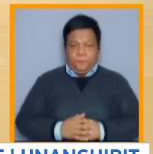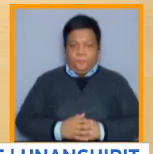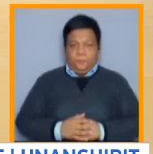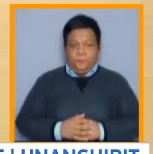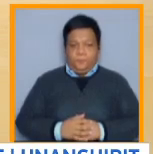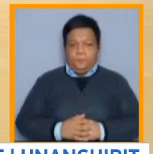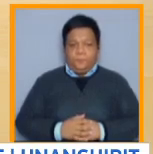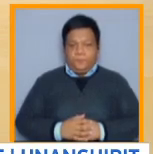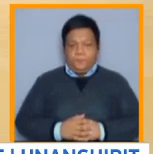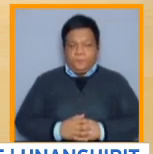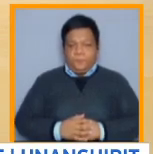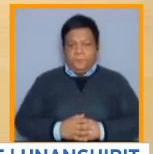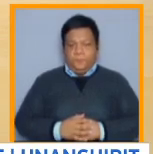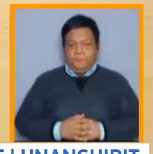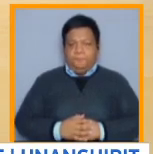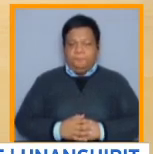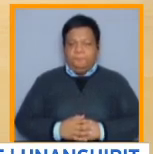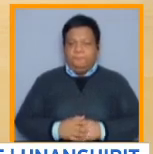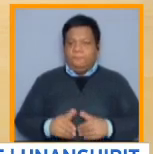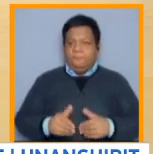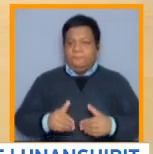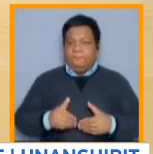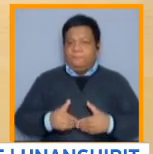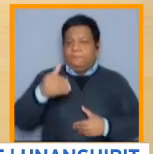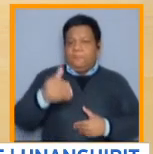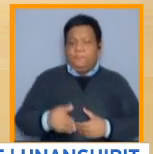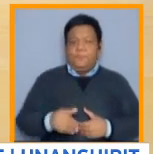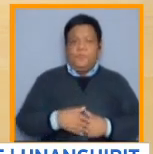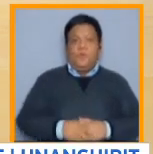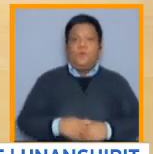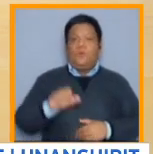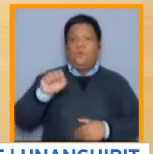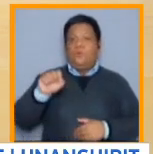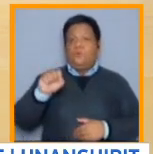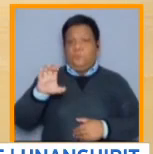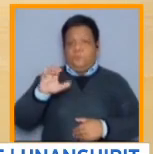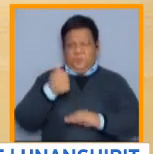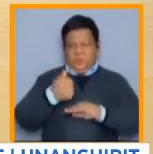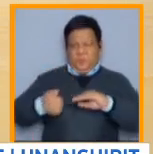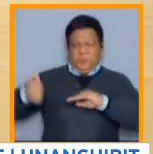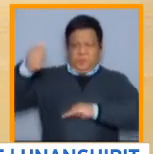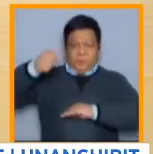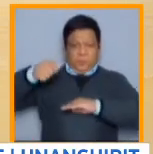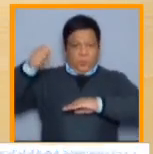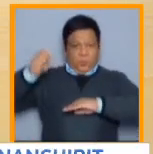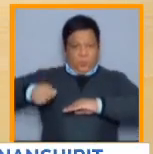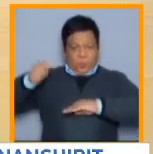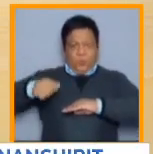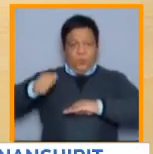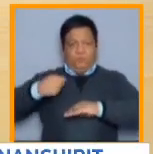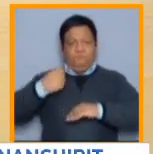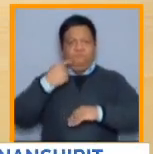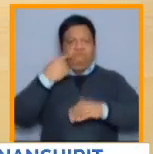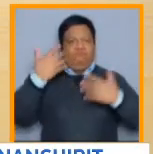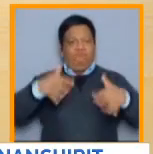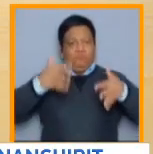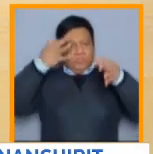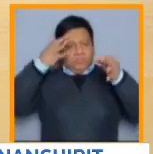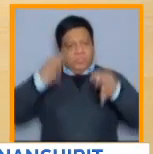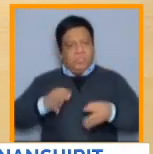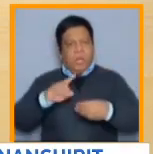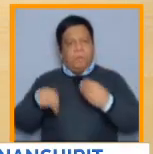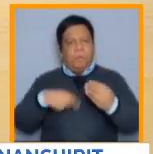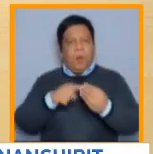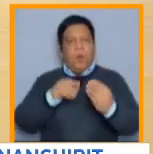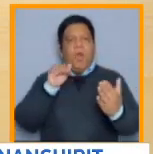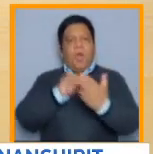yung pirma ng tagapagsalita ng Korte Suprema na nakapag-deliberate at nagbotohan na ang mga mahistrado kaugnay ng Anti-Terrorism Act pero hindi pa pwedeng